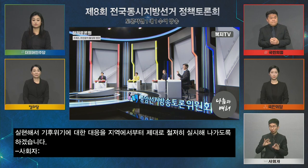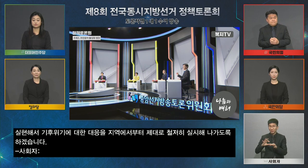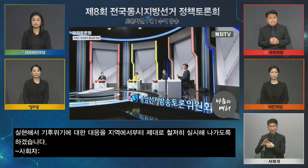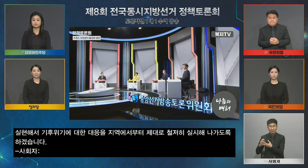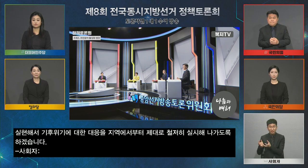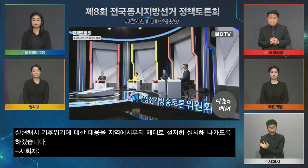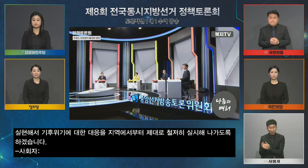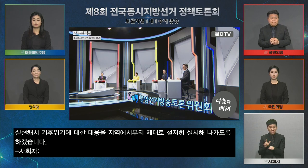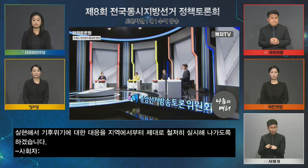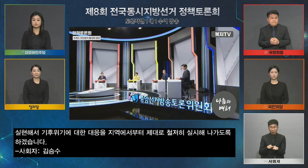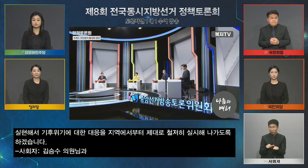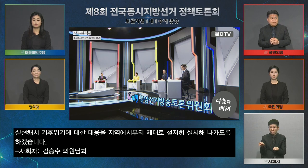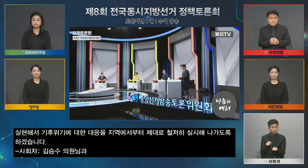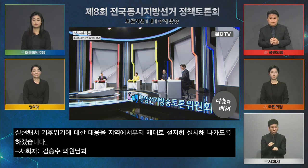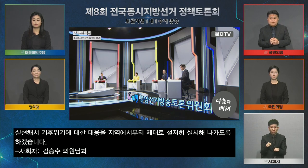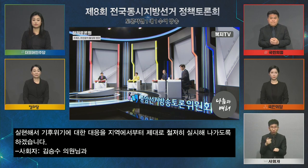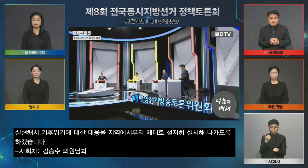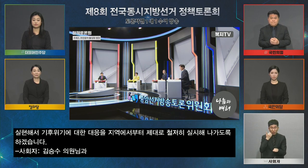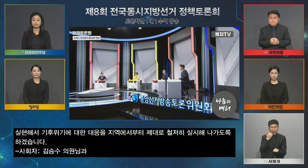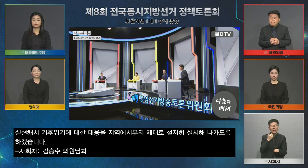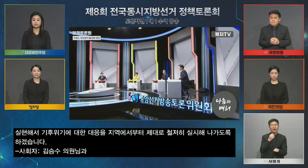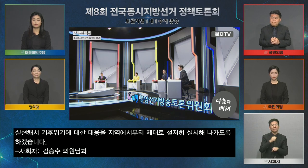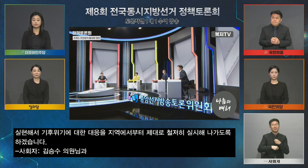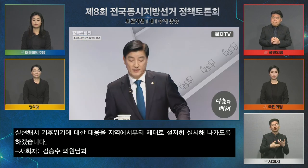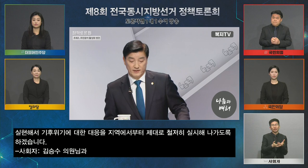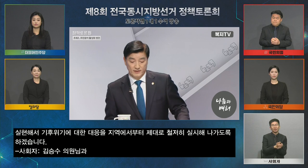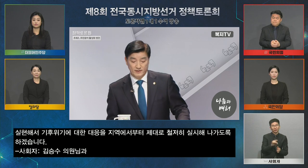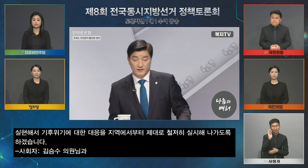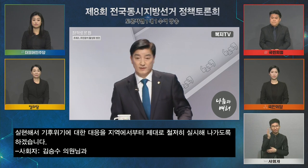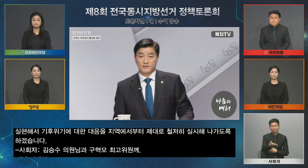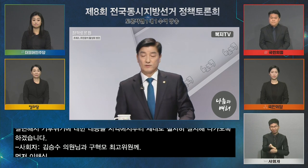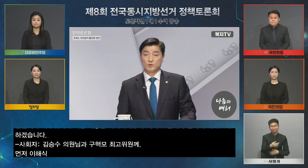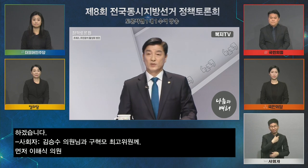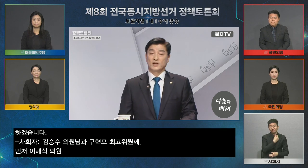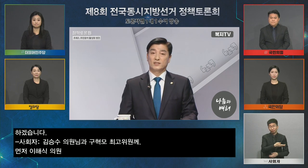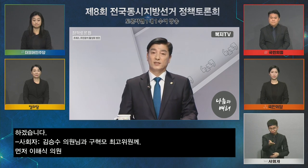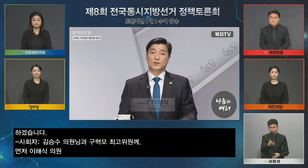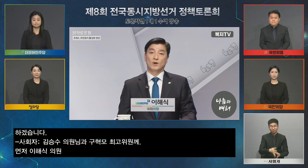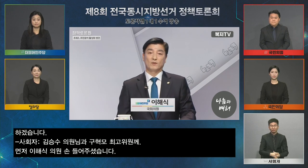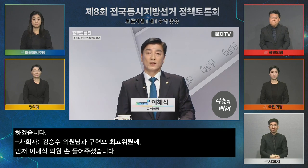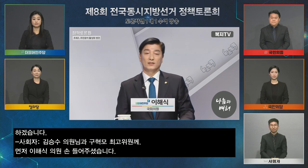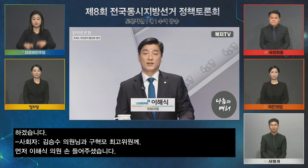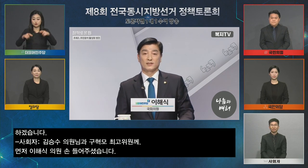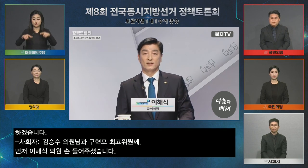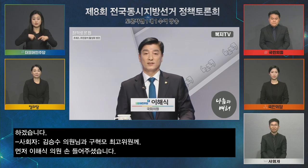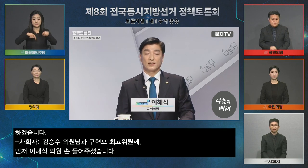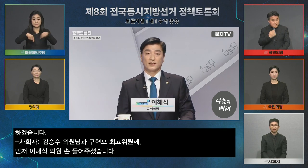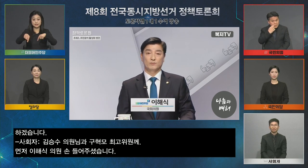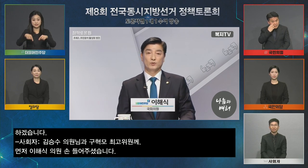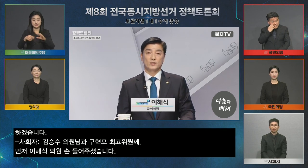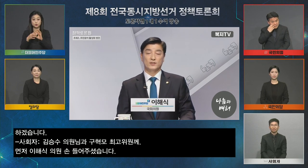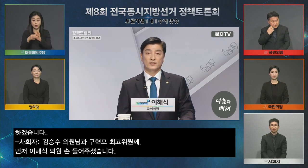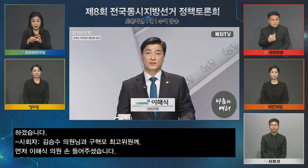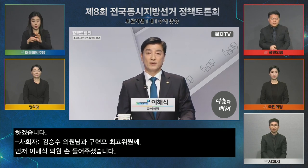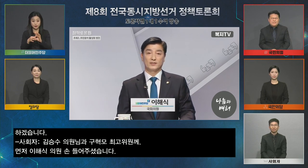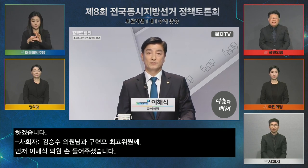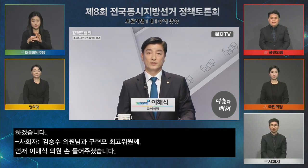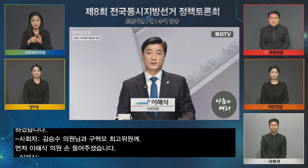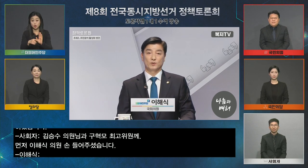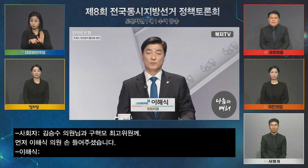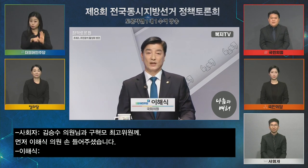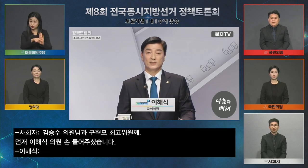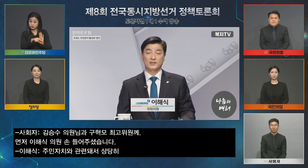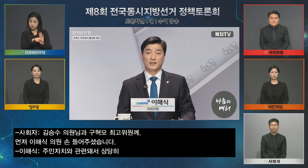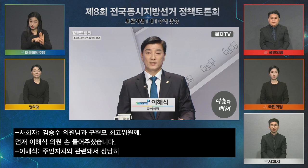먼저 이해시 의원 손 들어주셨습니다. 네, 주민자치와 관련돼서 상당히 부정적인